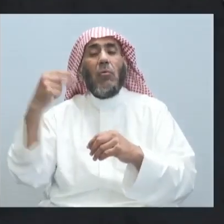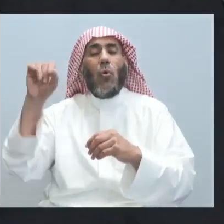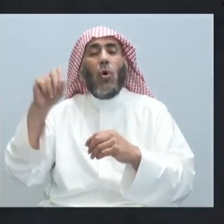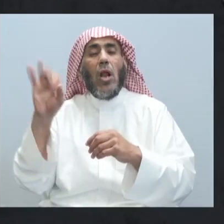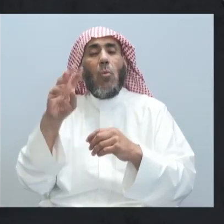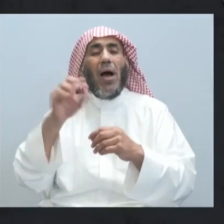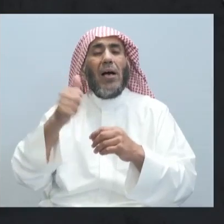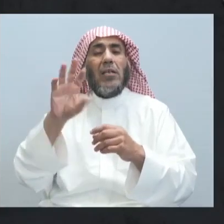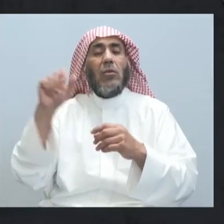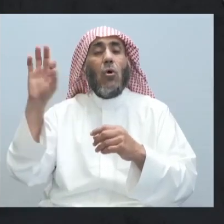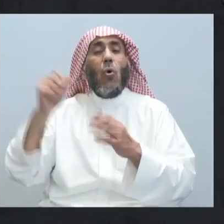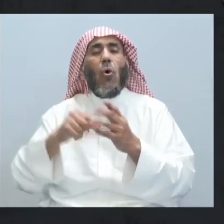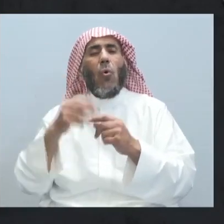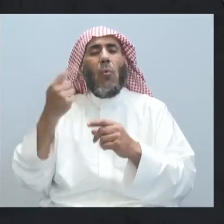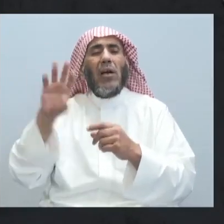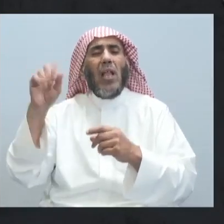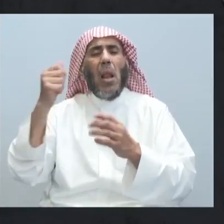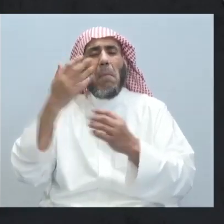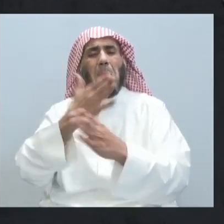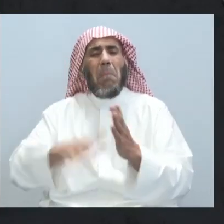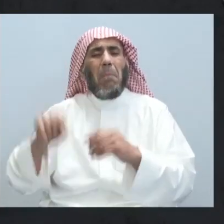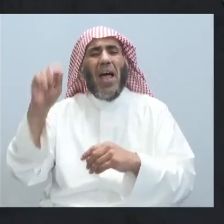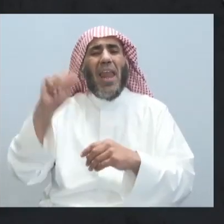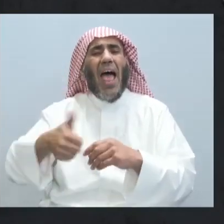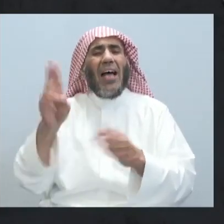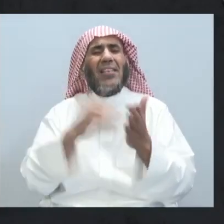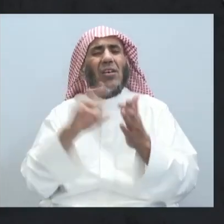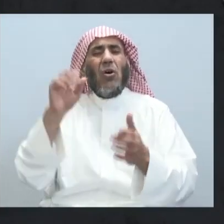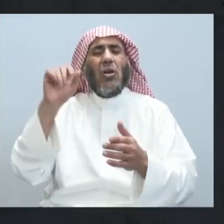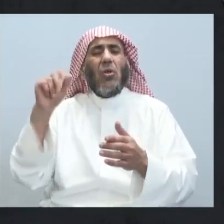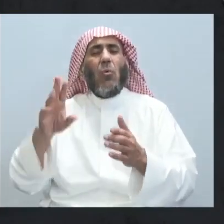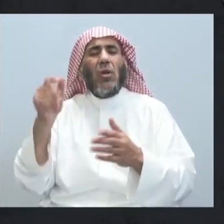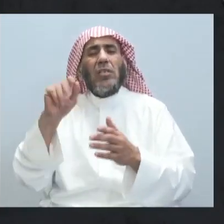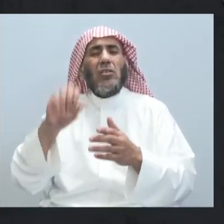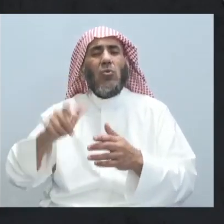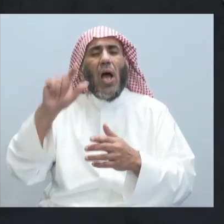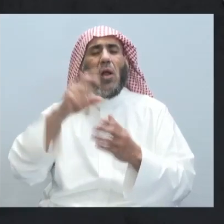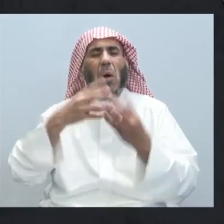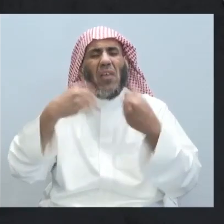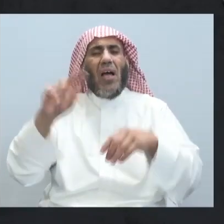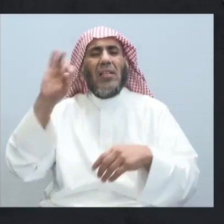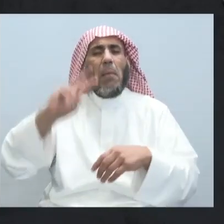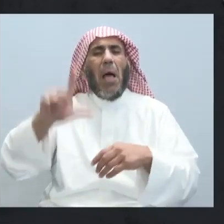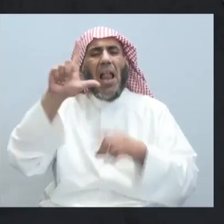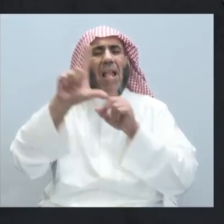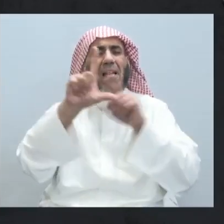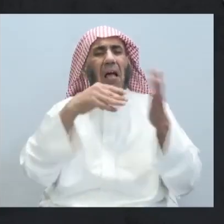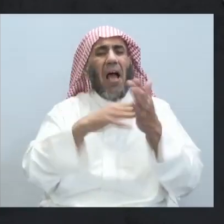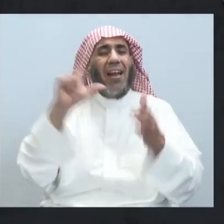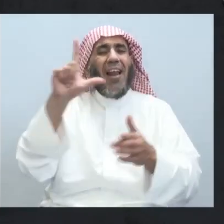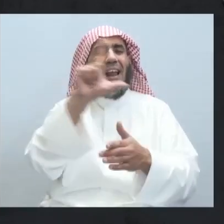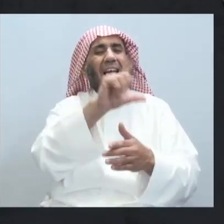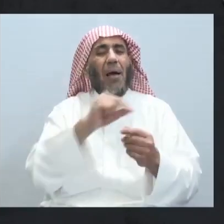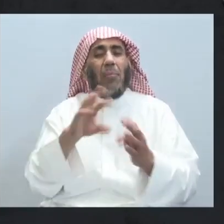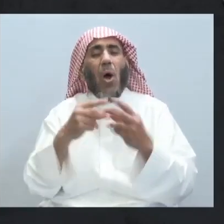الامهات ومنع وهات وواد البنات وك لكم قيل وقالوا كثره السؤال واضاعه المال لاحظ اللام هنا وايضا التاء